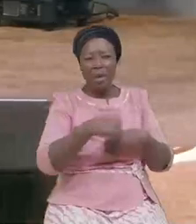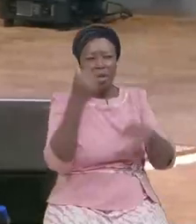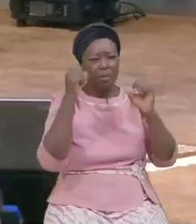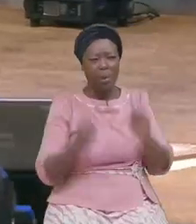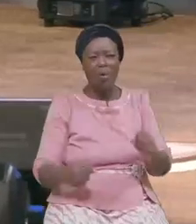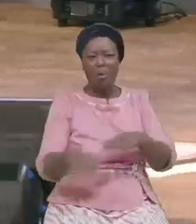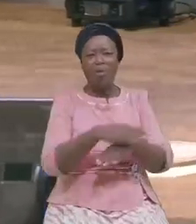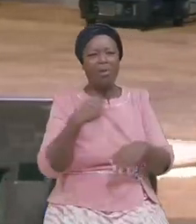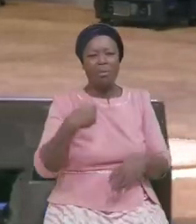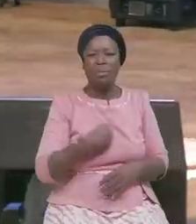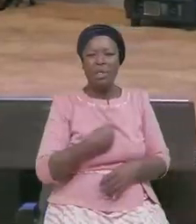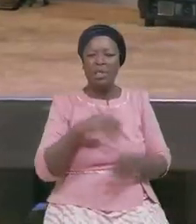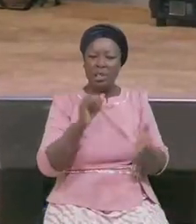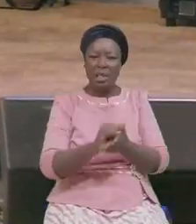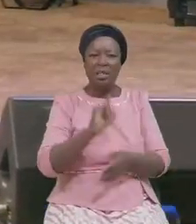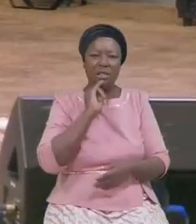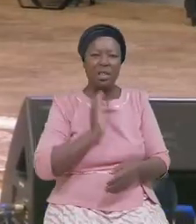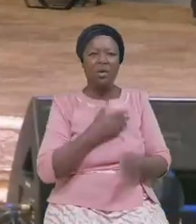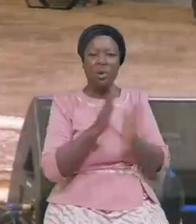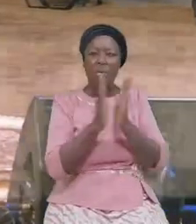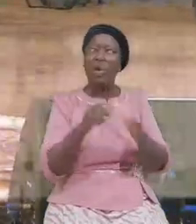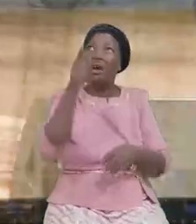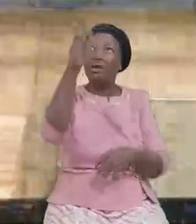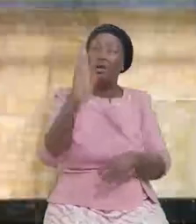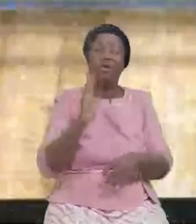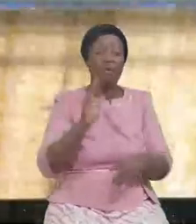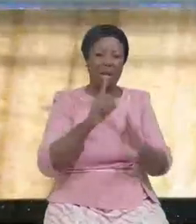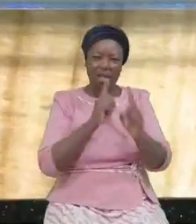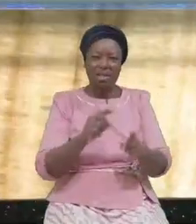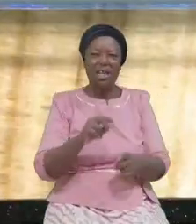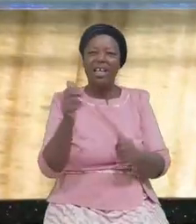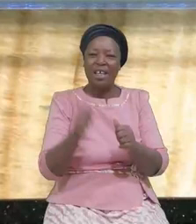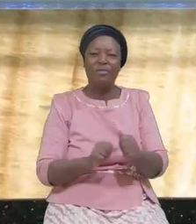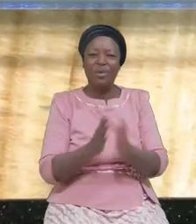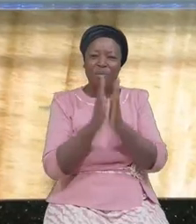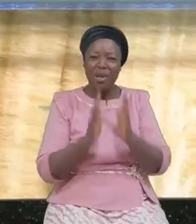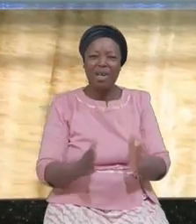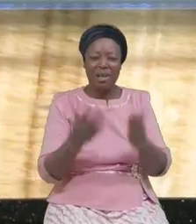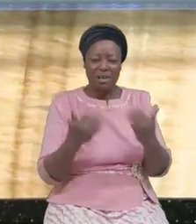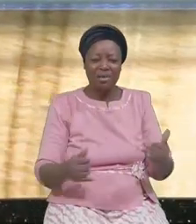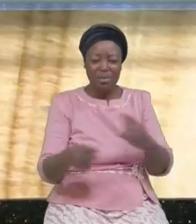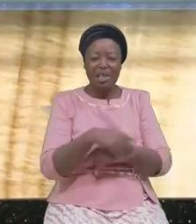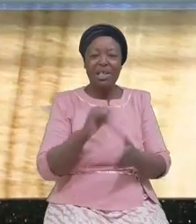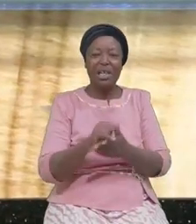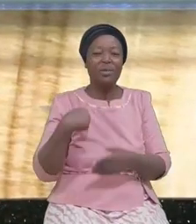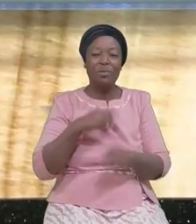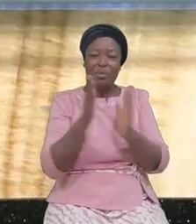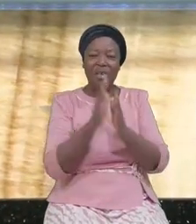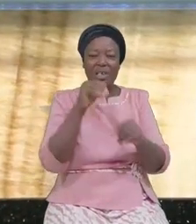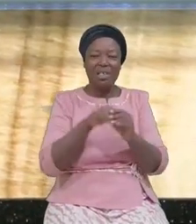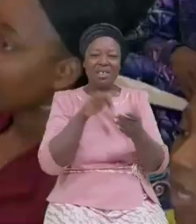Alors, c'est ça notre prière et le Seigneur va exaucer toutes les prières que nous allons faire au nom de